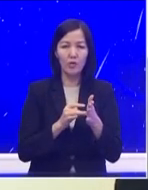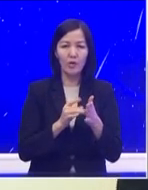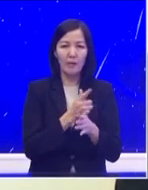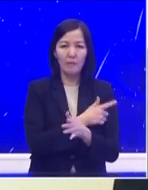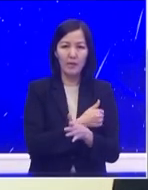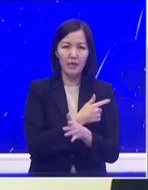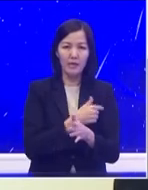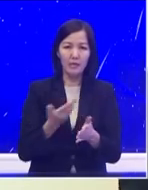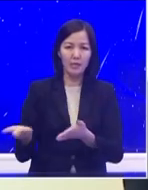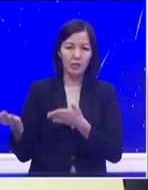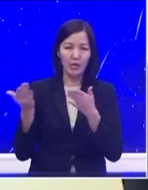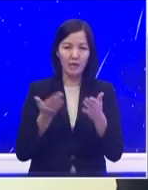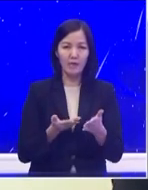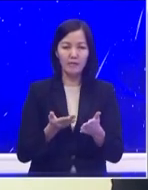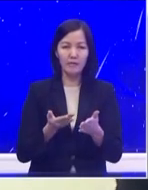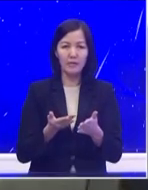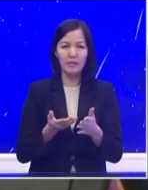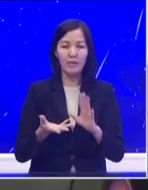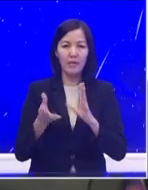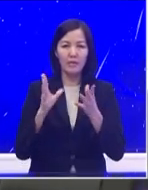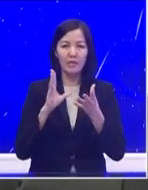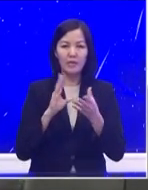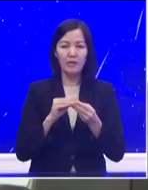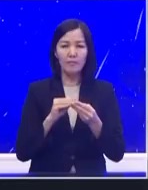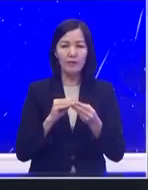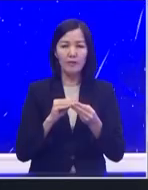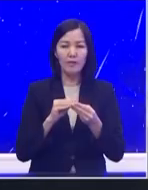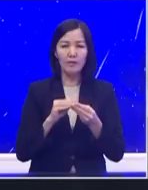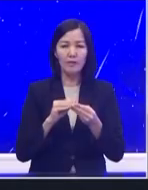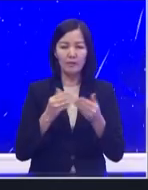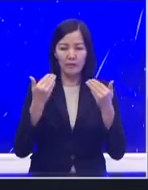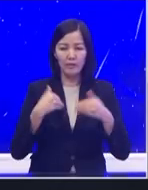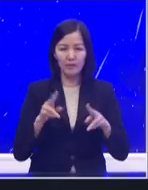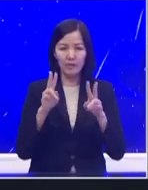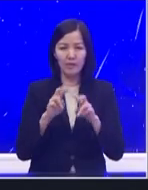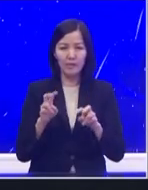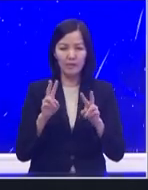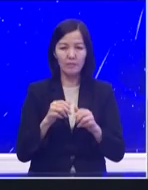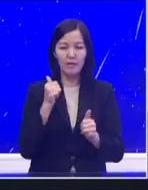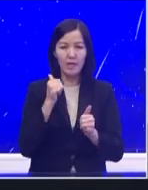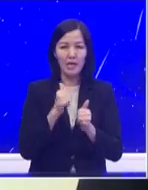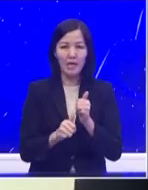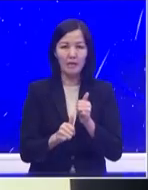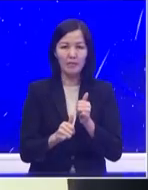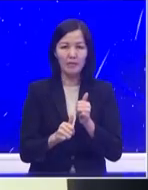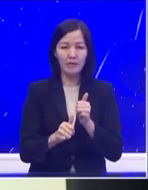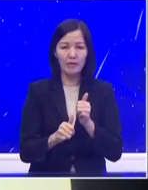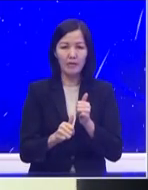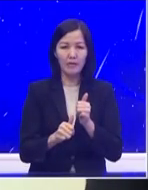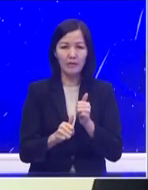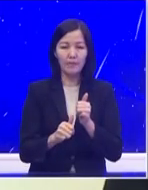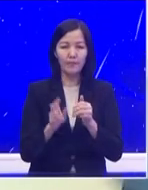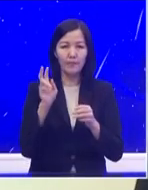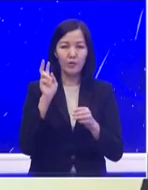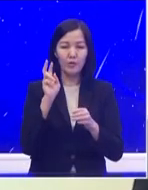шақырамыз, сол жалпы температураны осы аппаратпен көреміз. Әрбір ұшпаратын